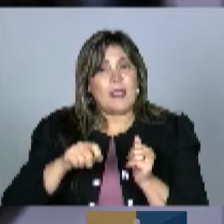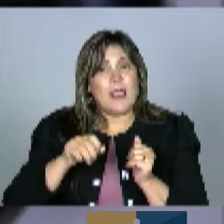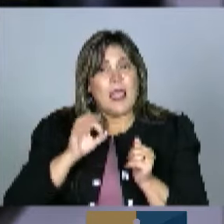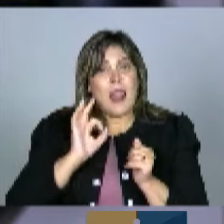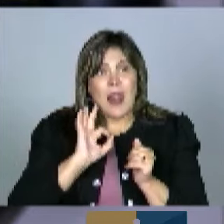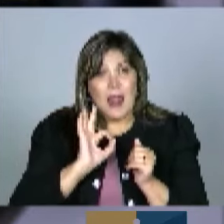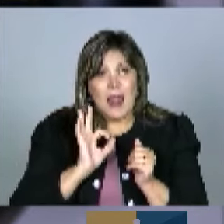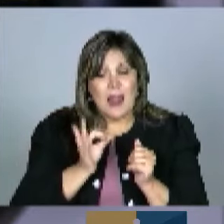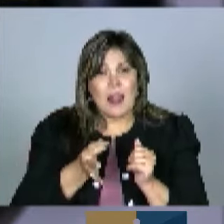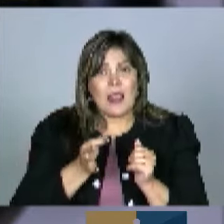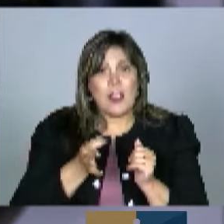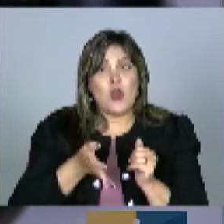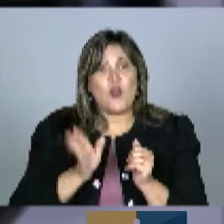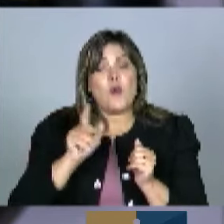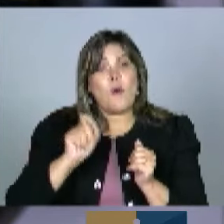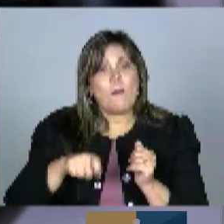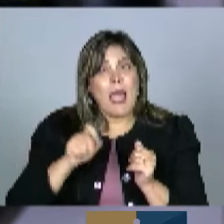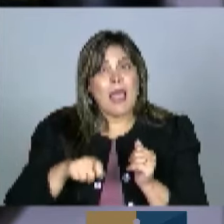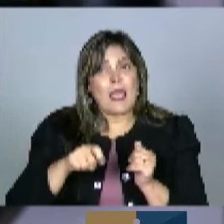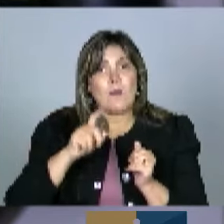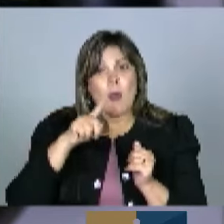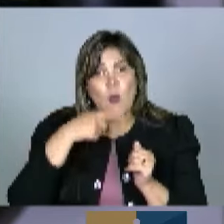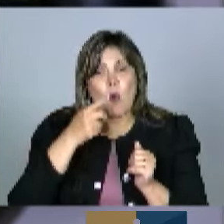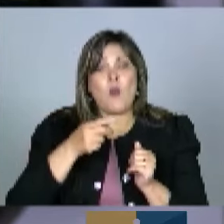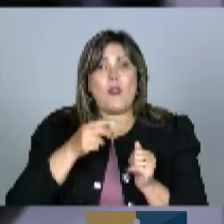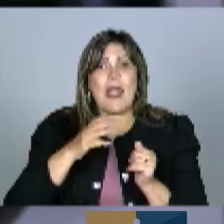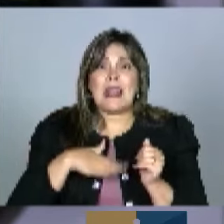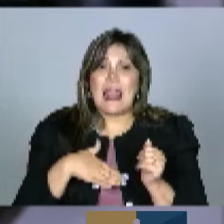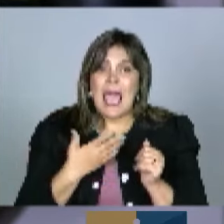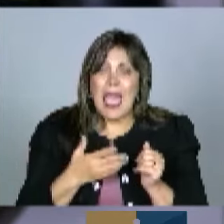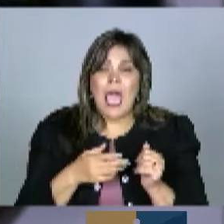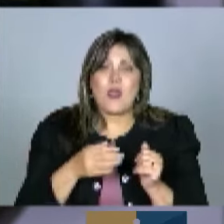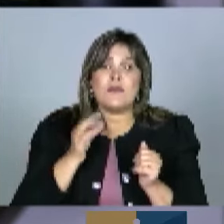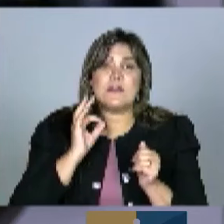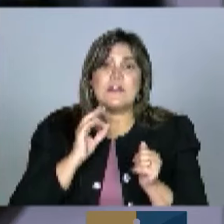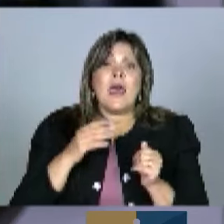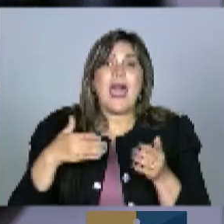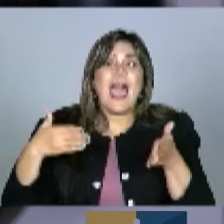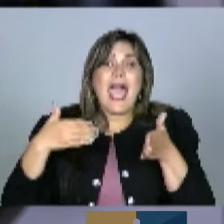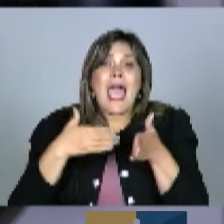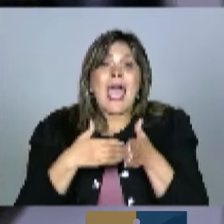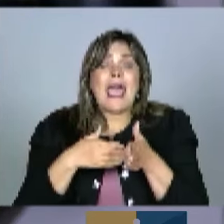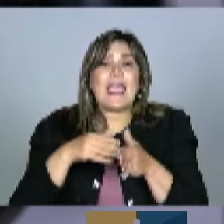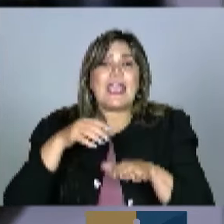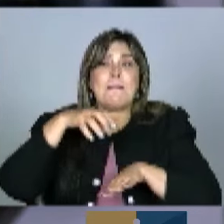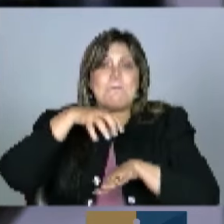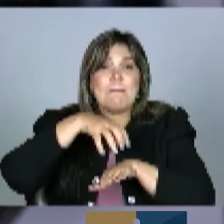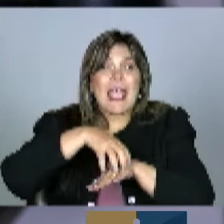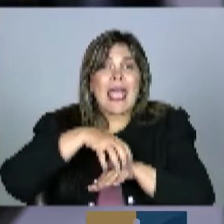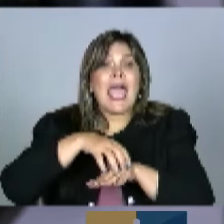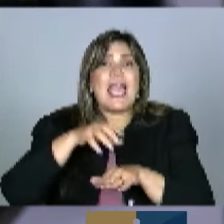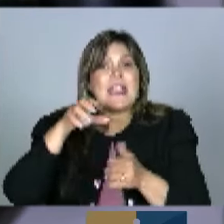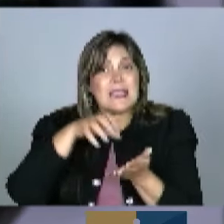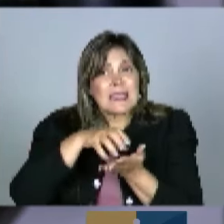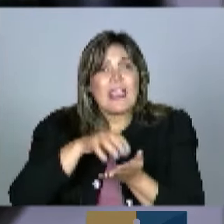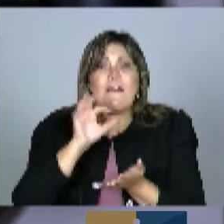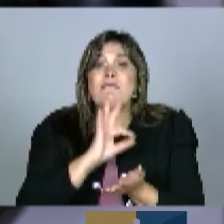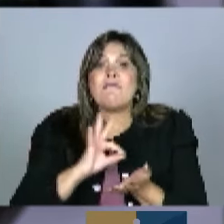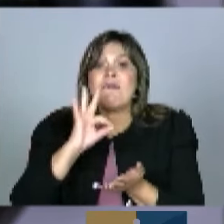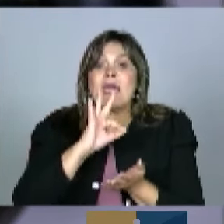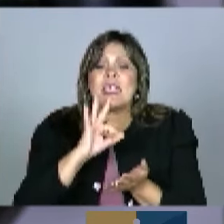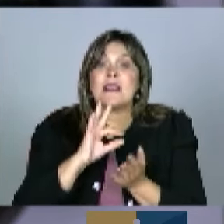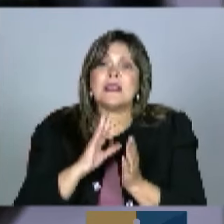لك فقال لي ايه روح للمحكمه وقول لها انا عايز اتحر عن موطنه اخر موطن ليه تمام المحكمه هتسرح لك تعمل تحريات وتشوف هو